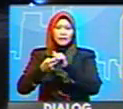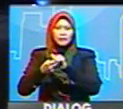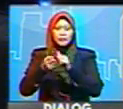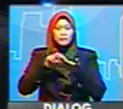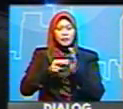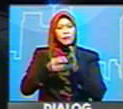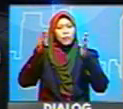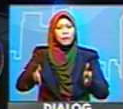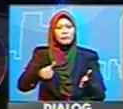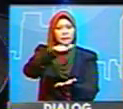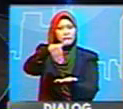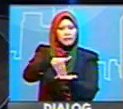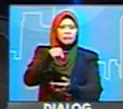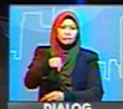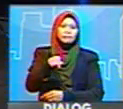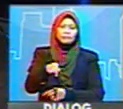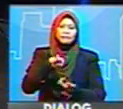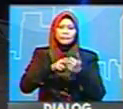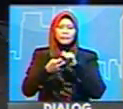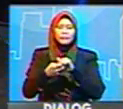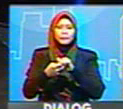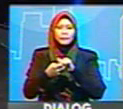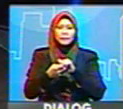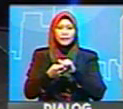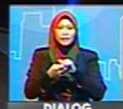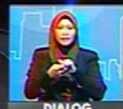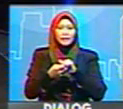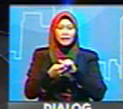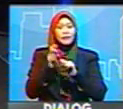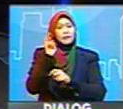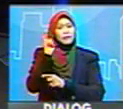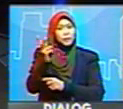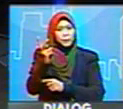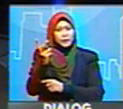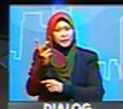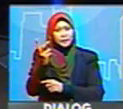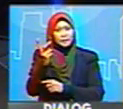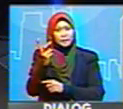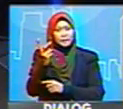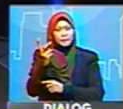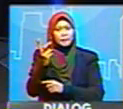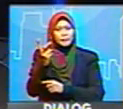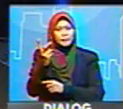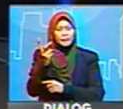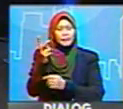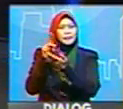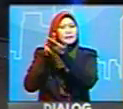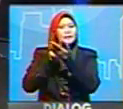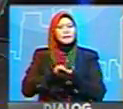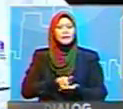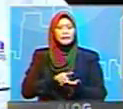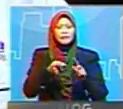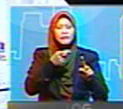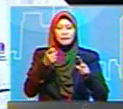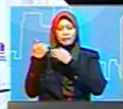Tengah yang kedua ini ada kaitan dengan pada hari inilah yang keduanya kesan daripada